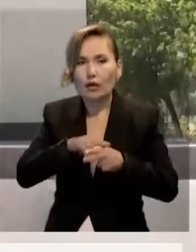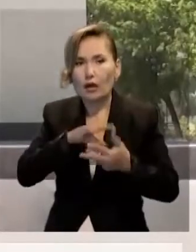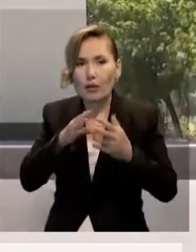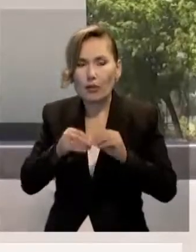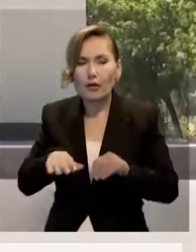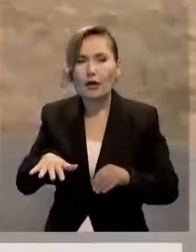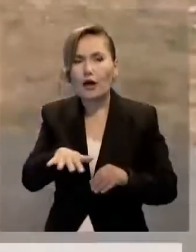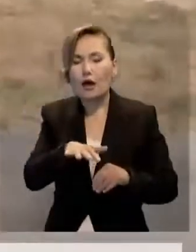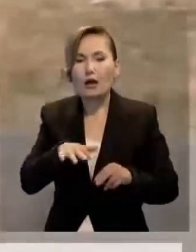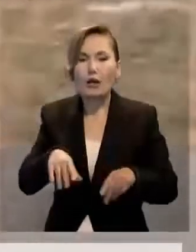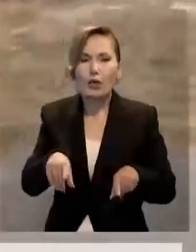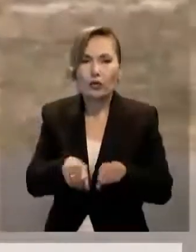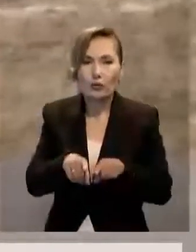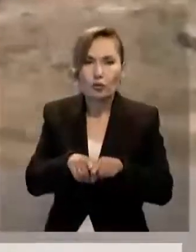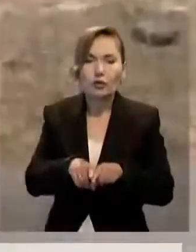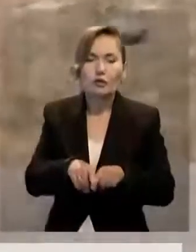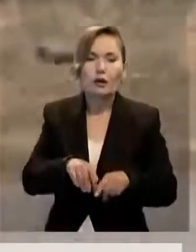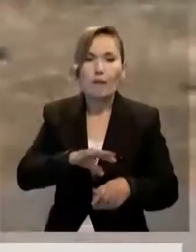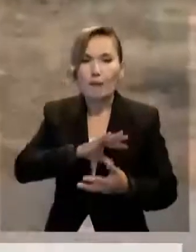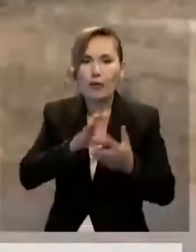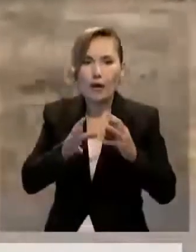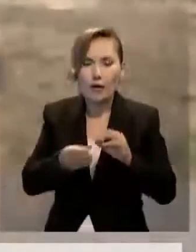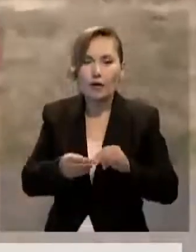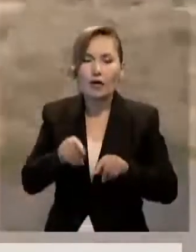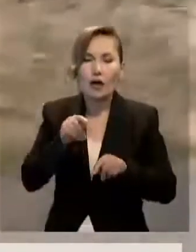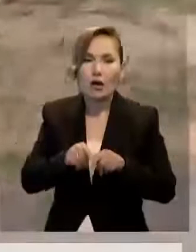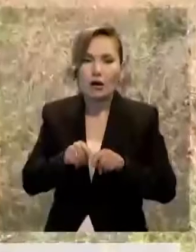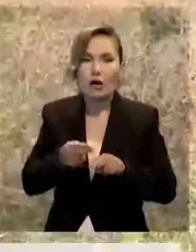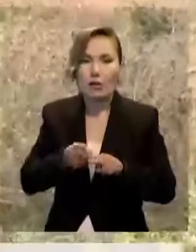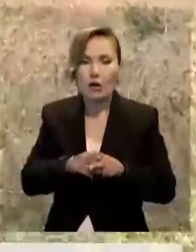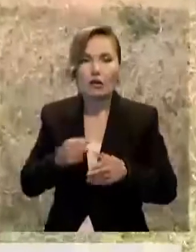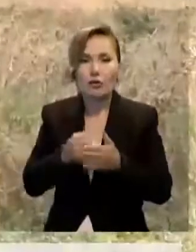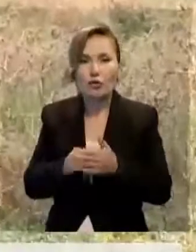аудандағы кітапхана қызметкерлерімен толықпақ. Байқау жаңа оқу жылы басталғанға